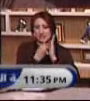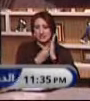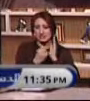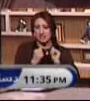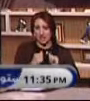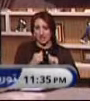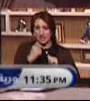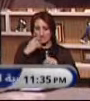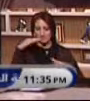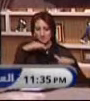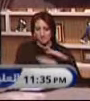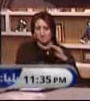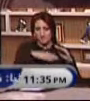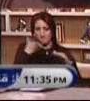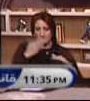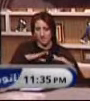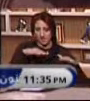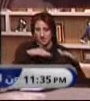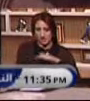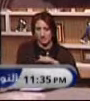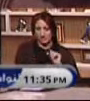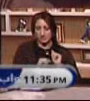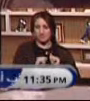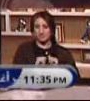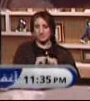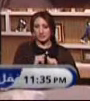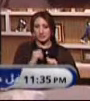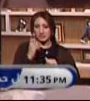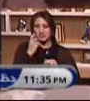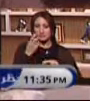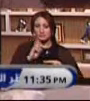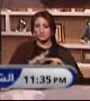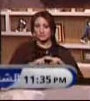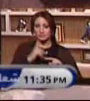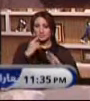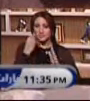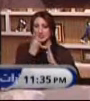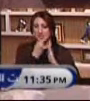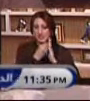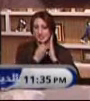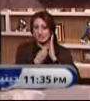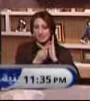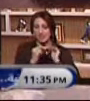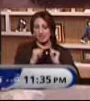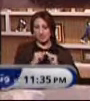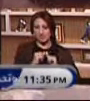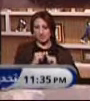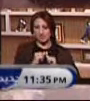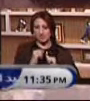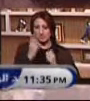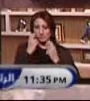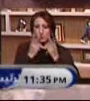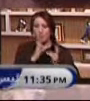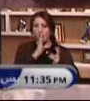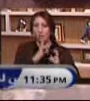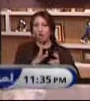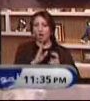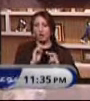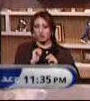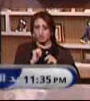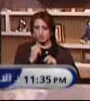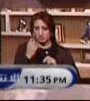ما هو ليه ربنا قال كشفنا عنك غطاءك فبصرك اليوم حديد. رأى الحقائق المرة ان